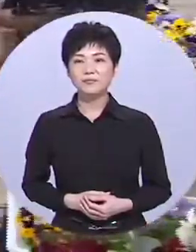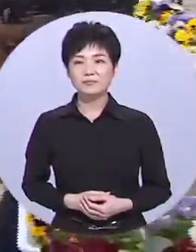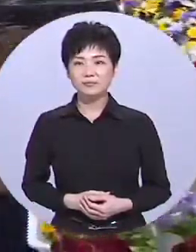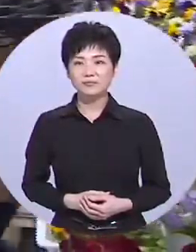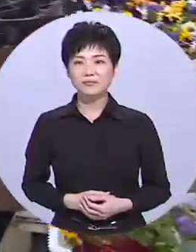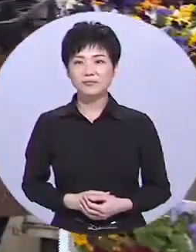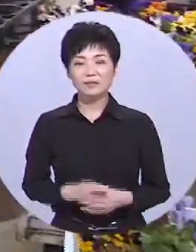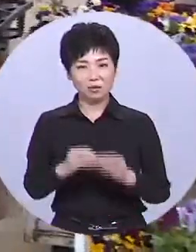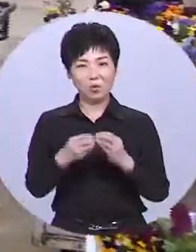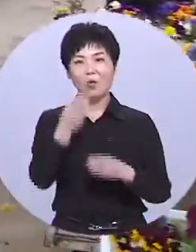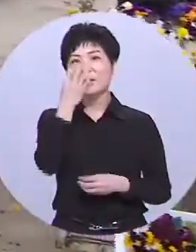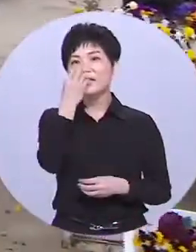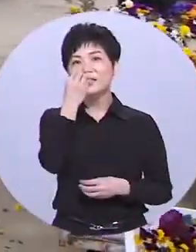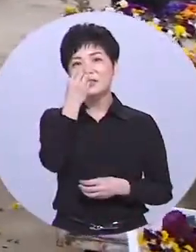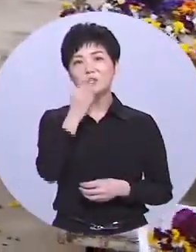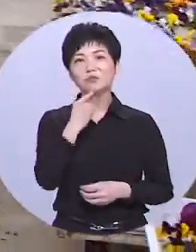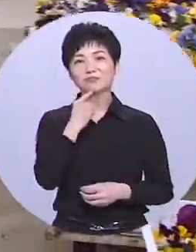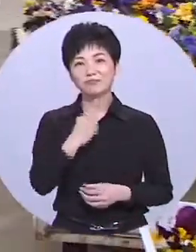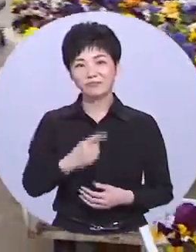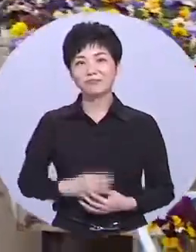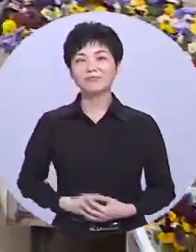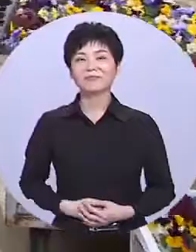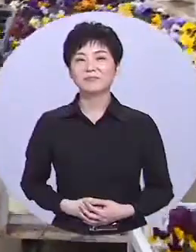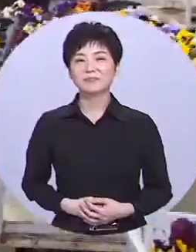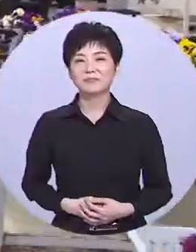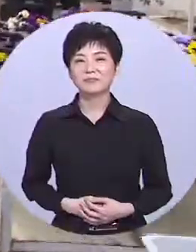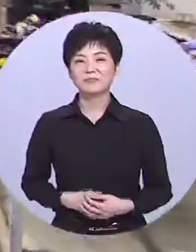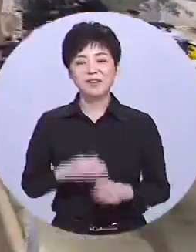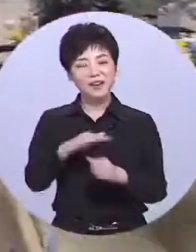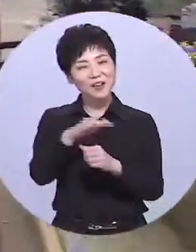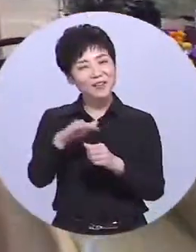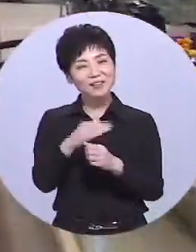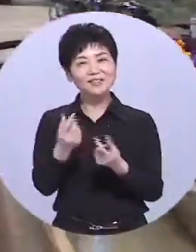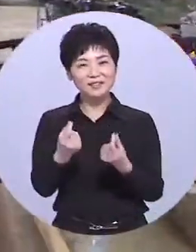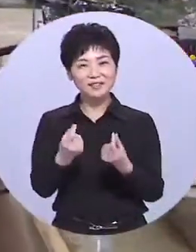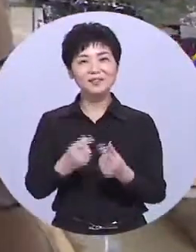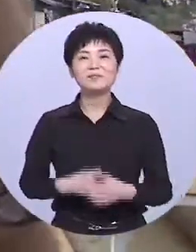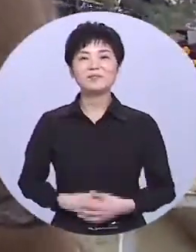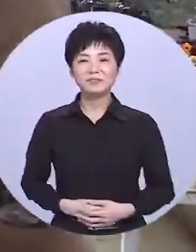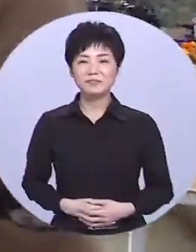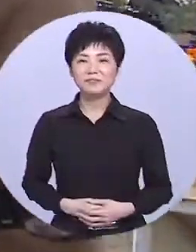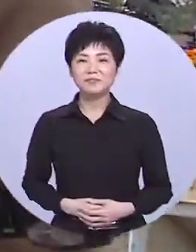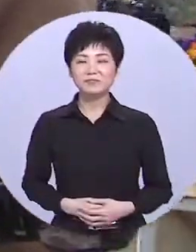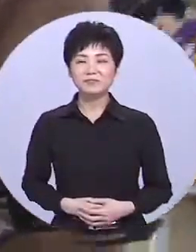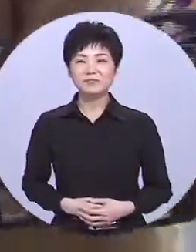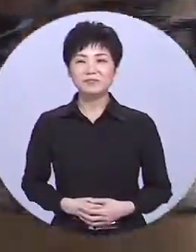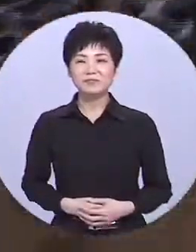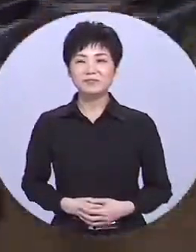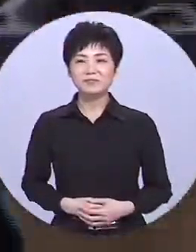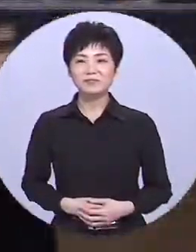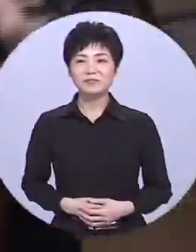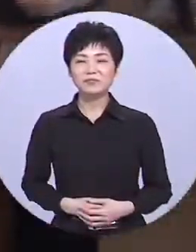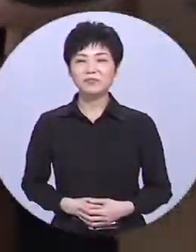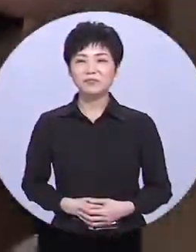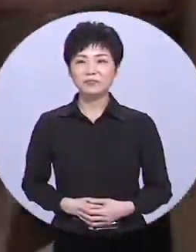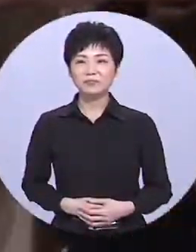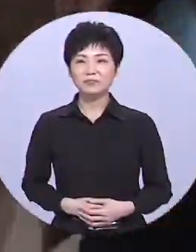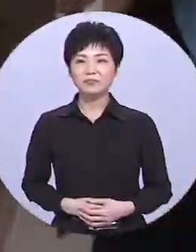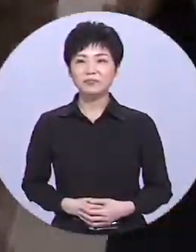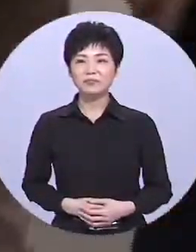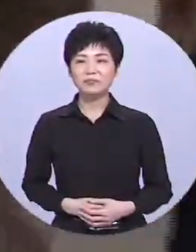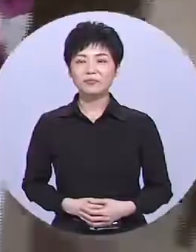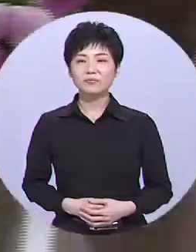うん、ね、いちご色の、 へえ、ね、いちご色、可愛らしいですね。じゃあこれもいきましょう、うん、大きい方